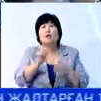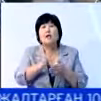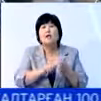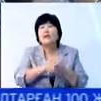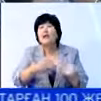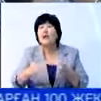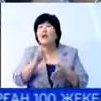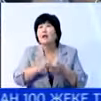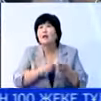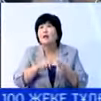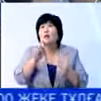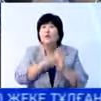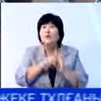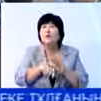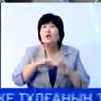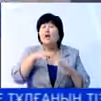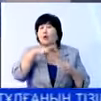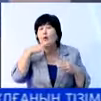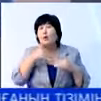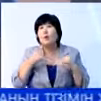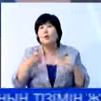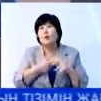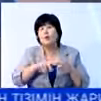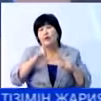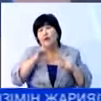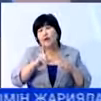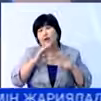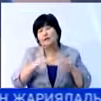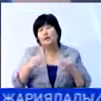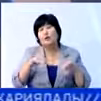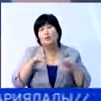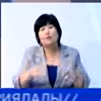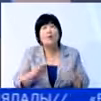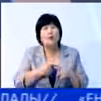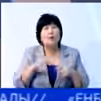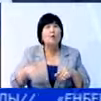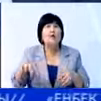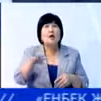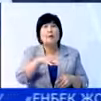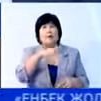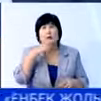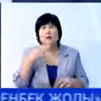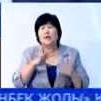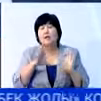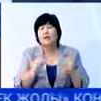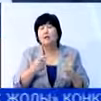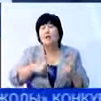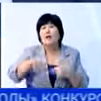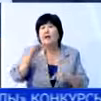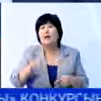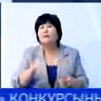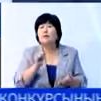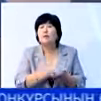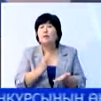есептедік. Салықтық тексерулердің басым көпшілігі неден осындай қателіктерге жол беріледі? Ол басым көпшілігі жалған кәсіпкерлік белгілері